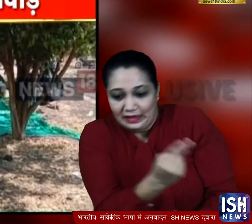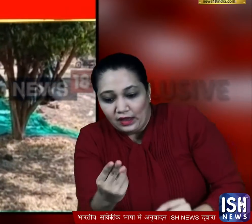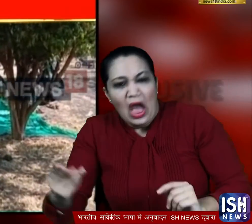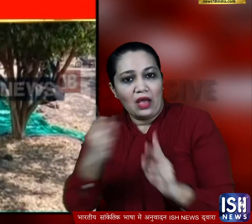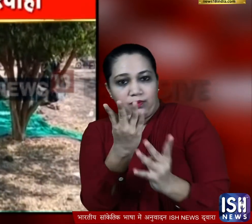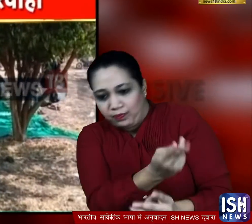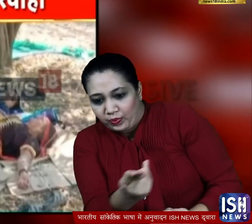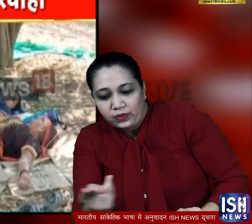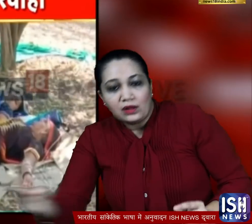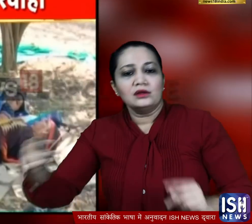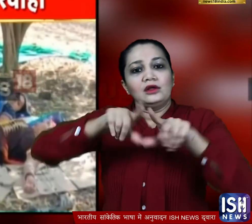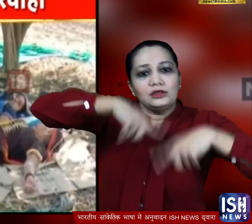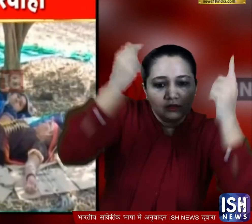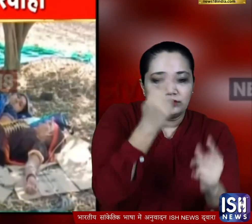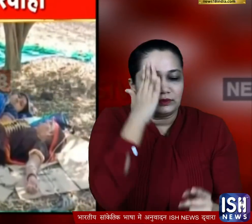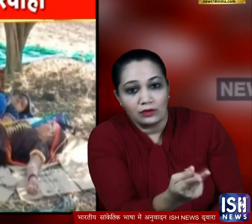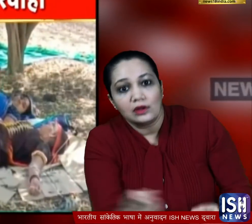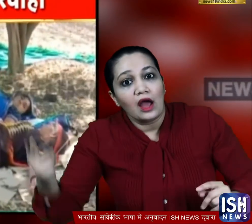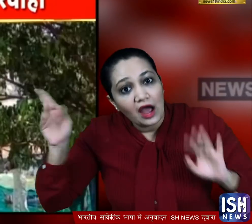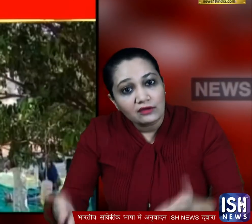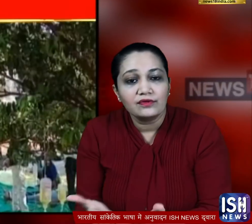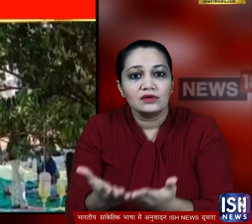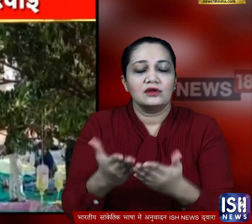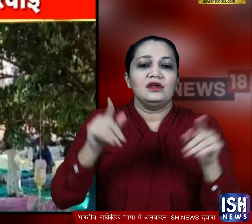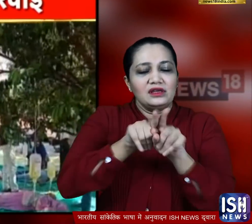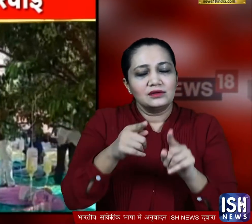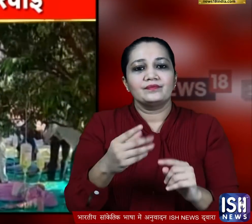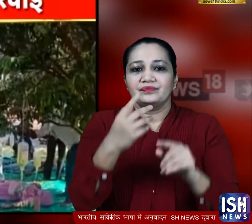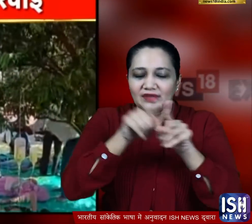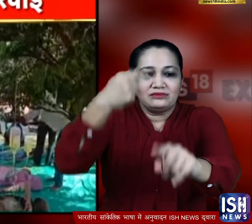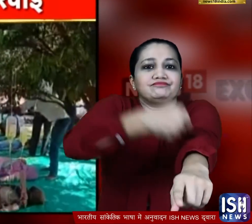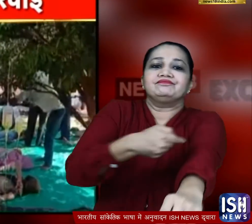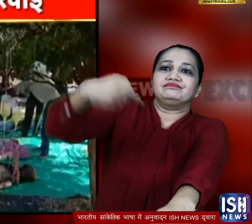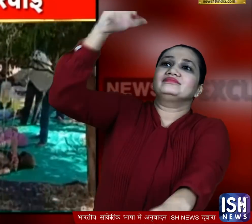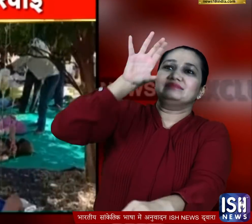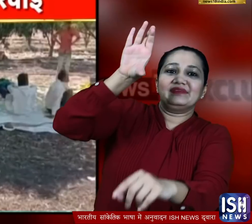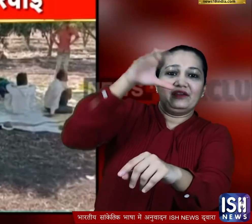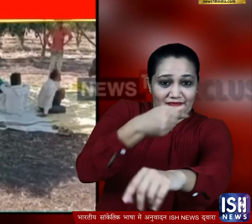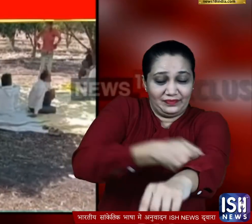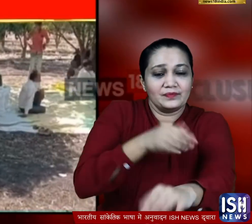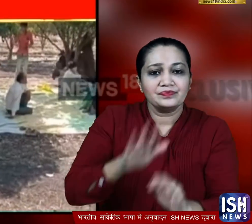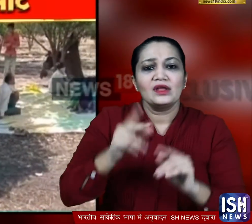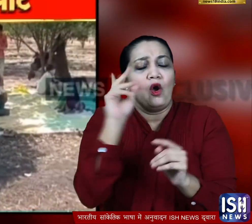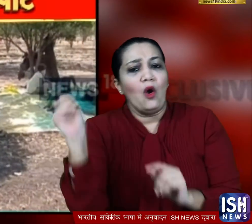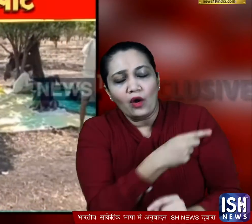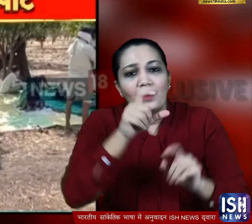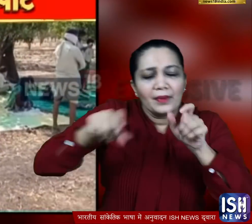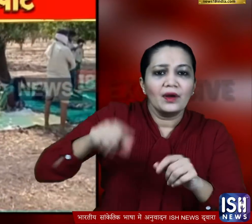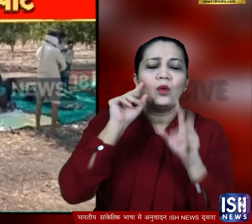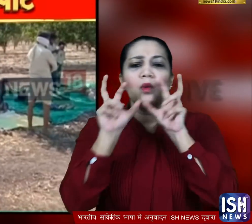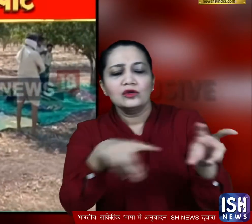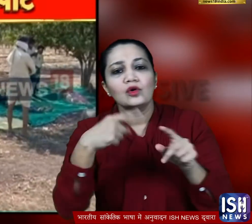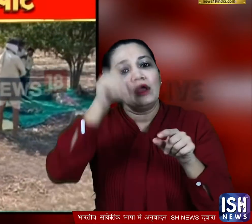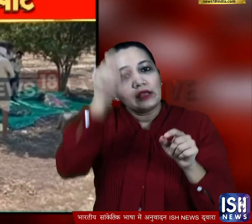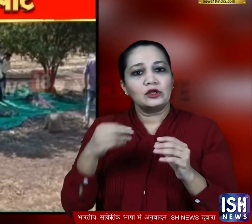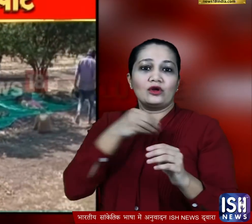की लंबी कतार दिखी। हर पेड़ के नीचे कुछ मरीज नजर आए जो जमीन पर लेटे थे और उन्हें ग्लूकोज चढ़ाया जा रहा था। बताया गया कि उन सभी मरीजों की देखभाल